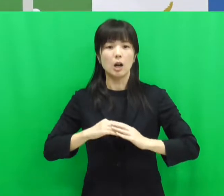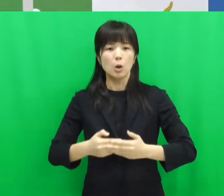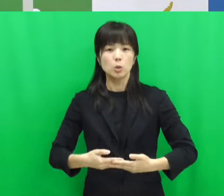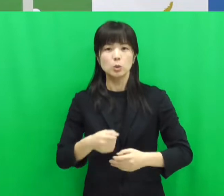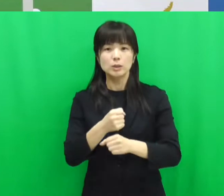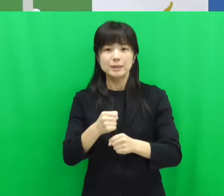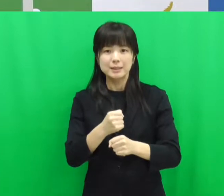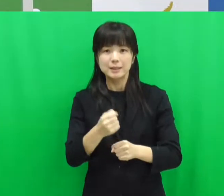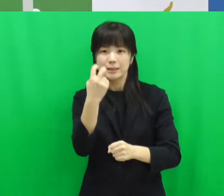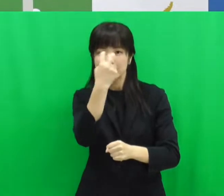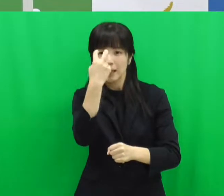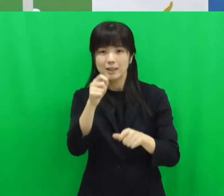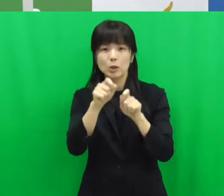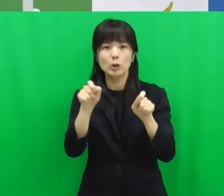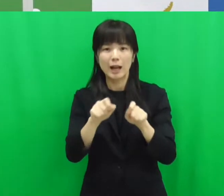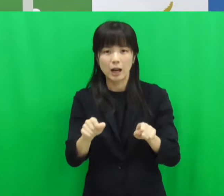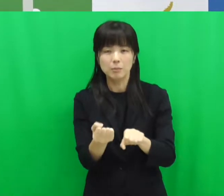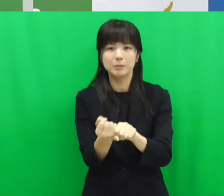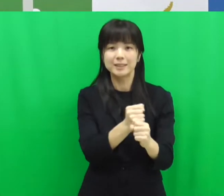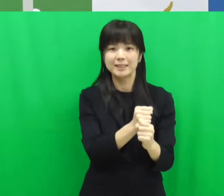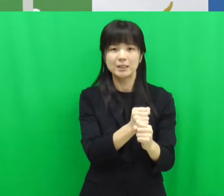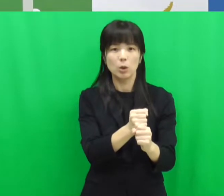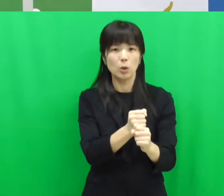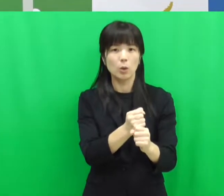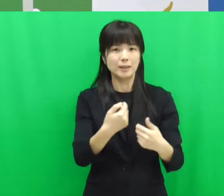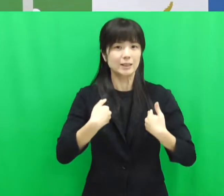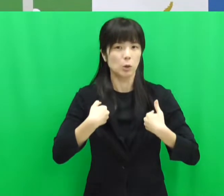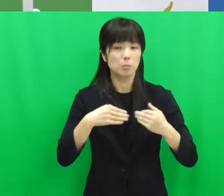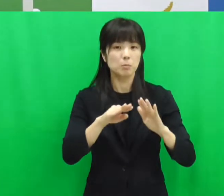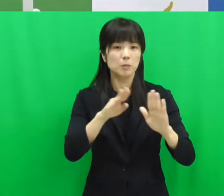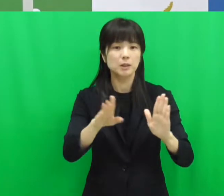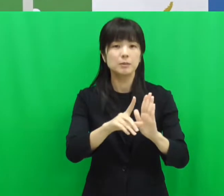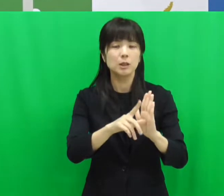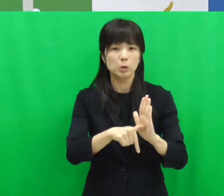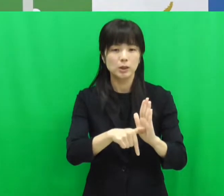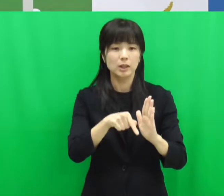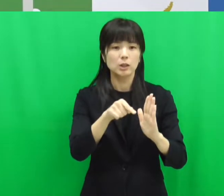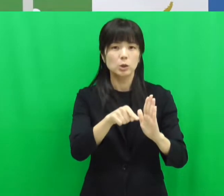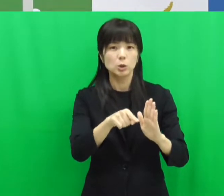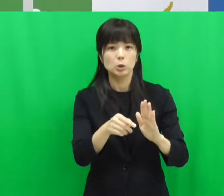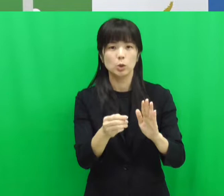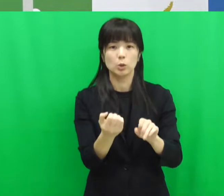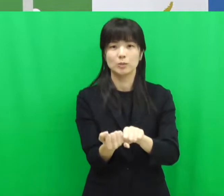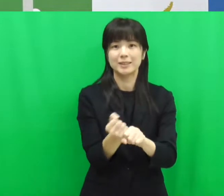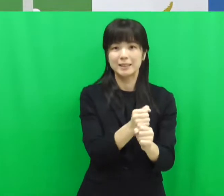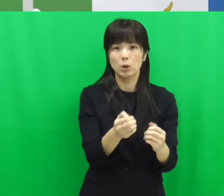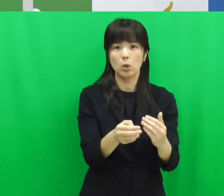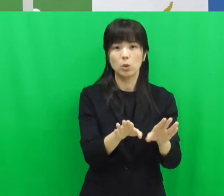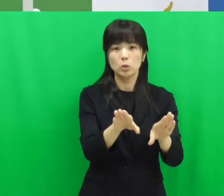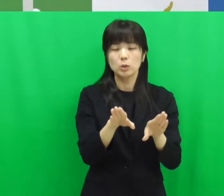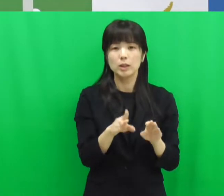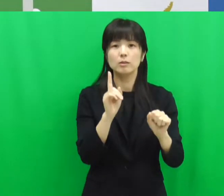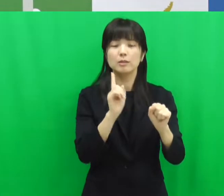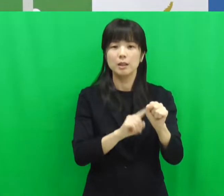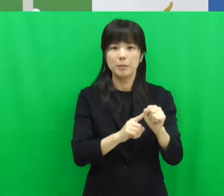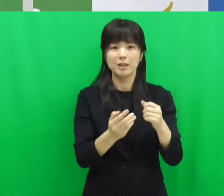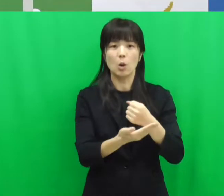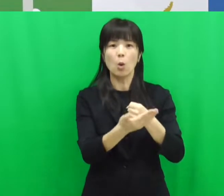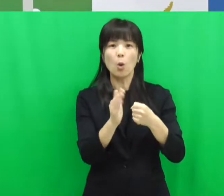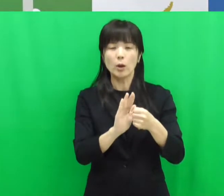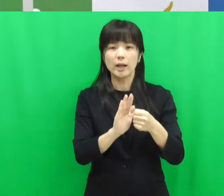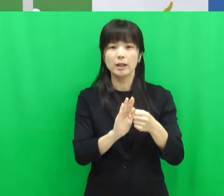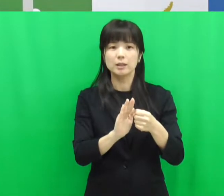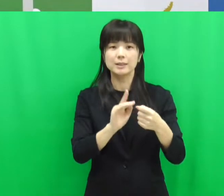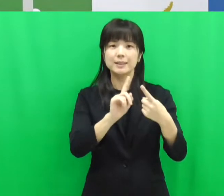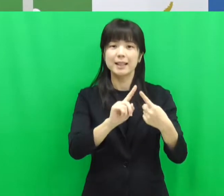険適用となる条件が、治療開始時の妻の年齢が43歳未満になりますので、早